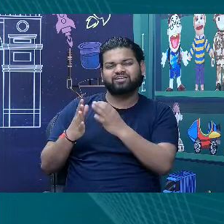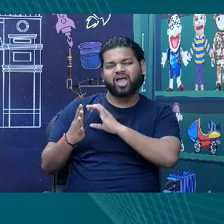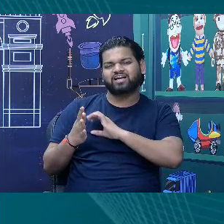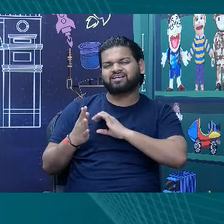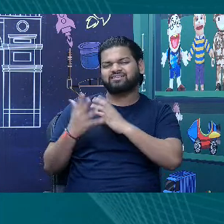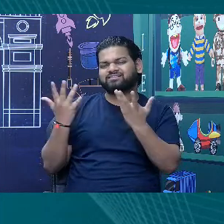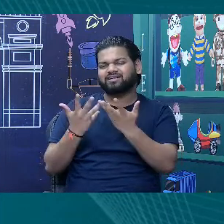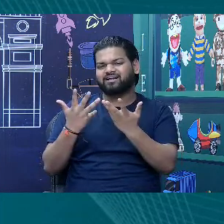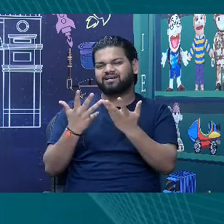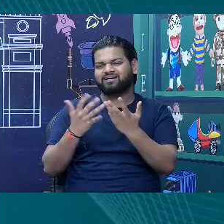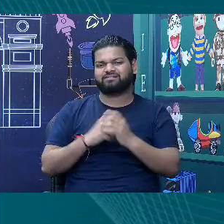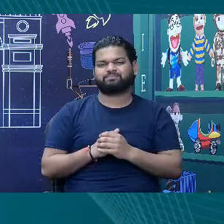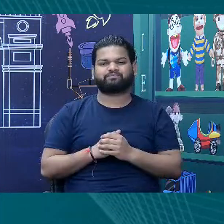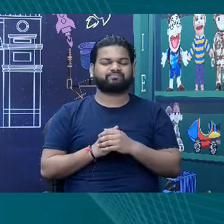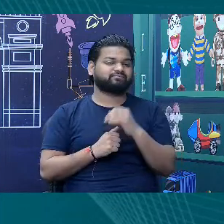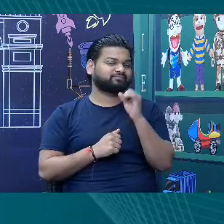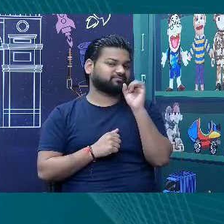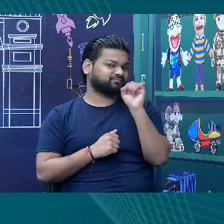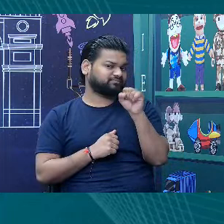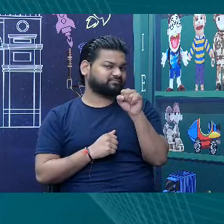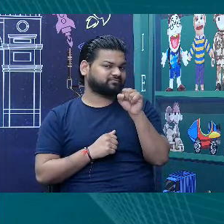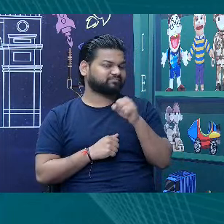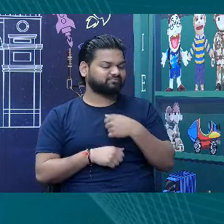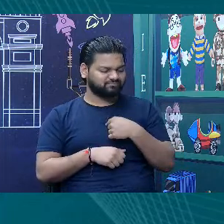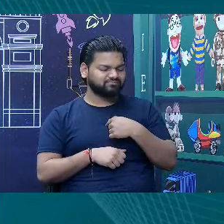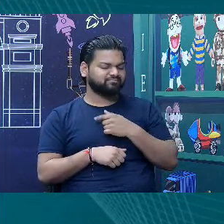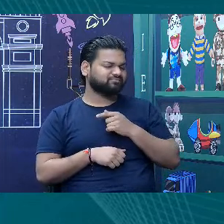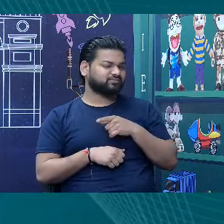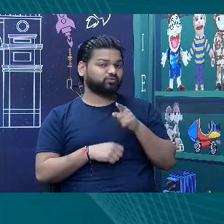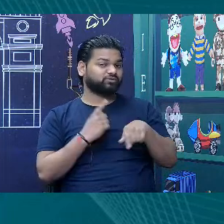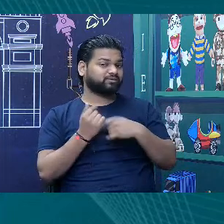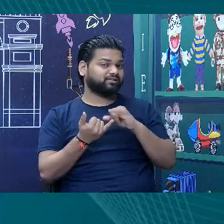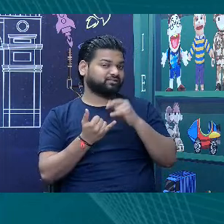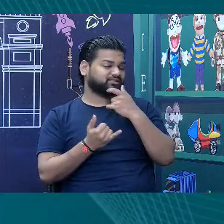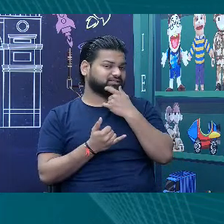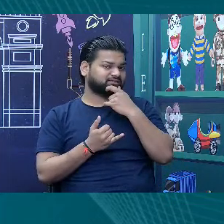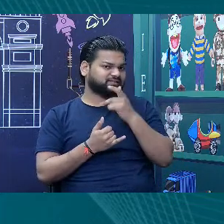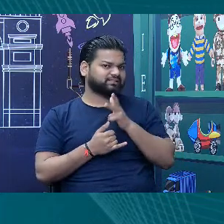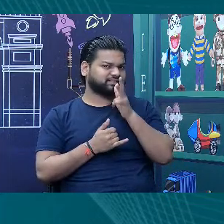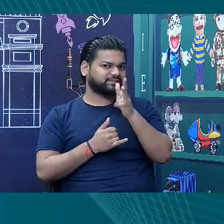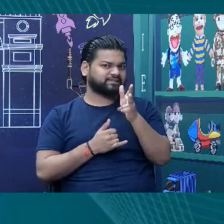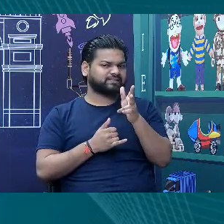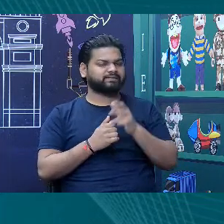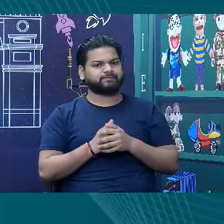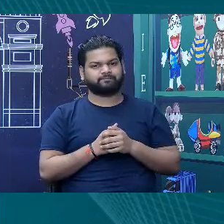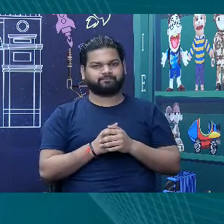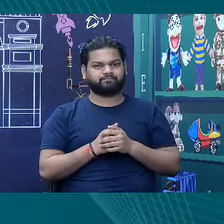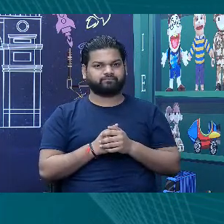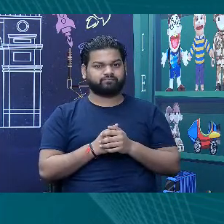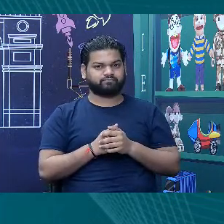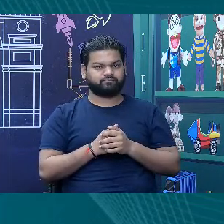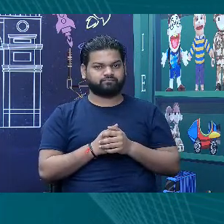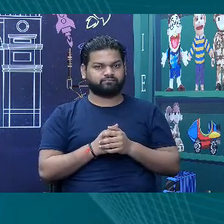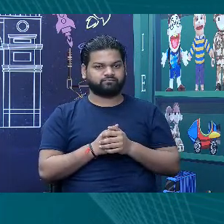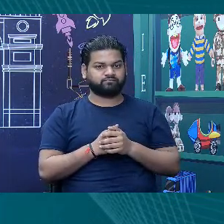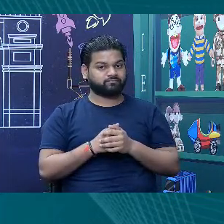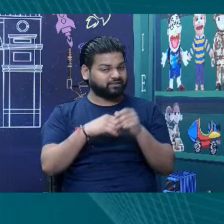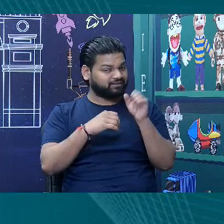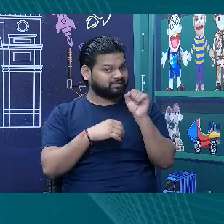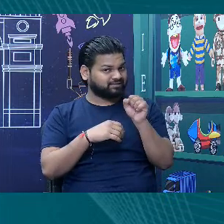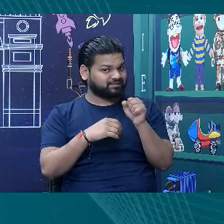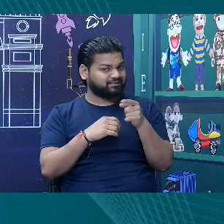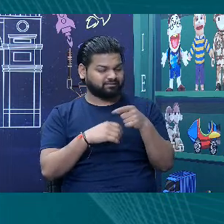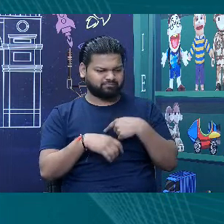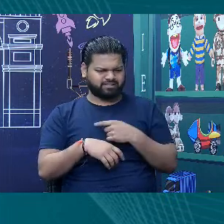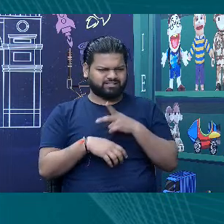ऐसा नहीं है कि differently abled होने में या अपनी बॉडी से किसी भी तरह लिमिटेड होने में कोई बहुत अच्छी बात